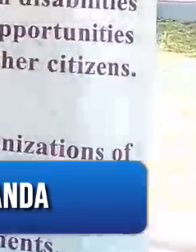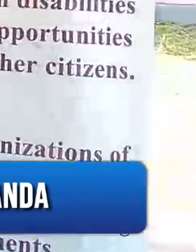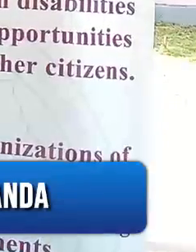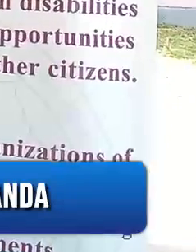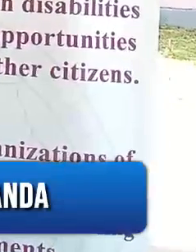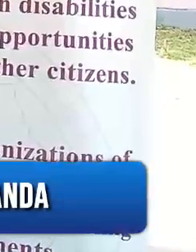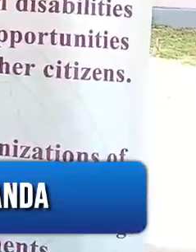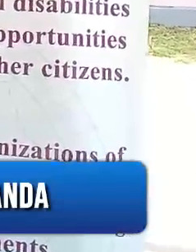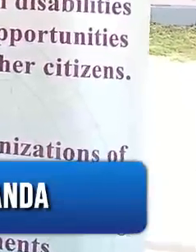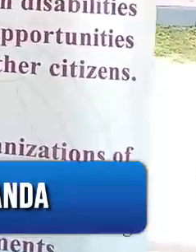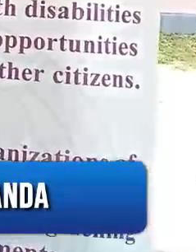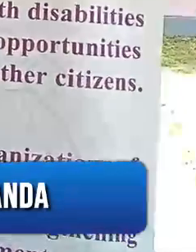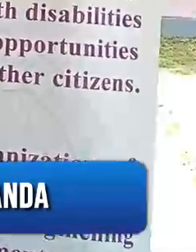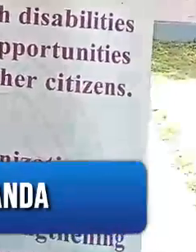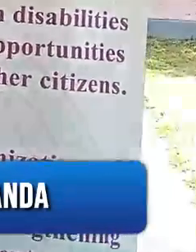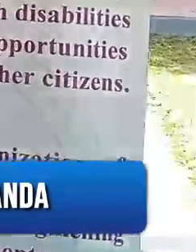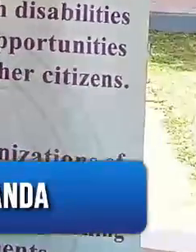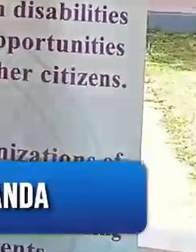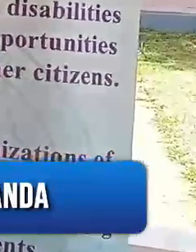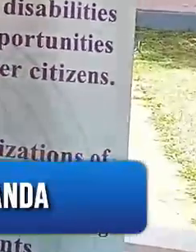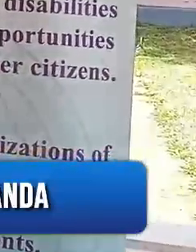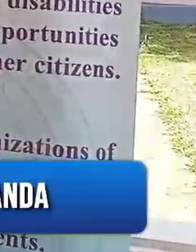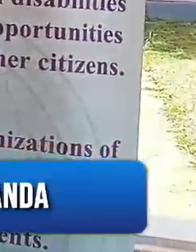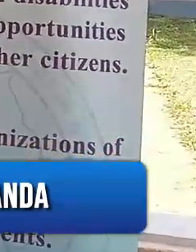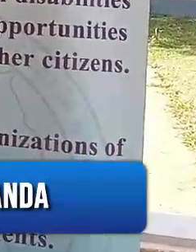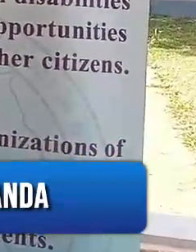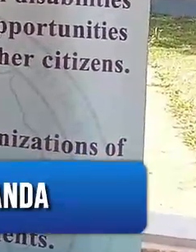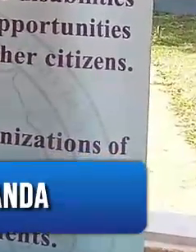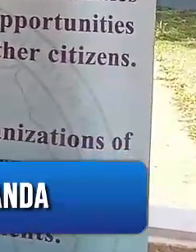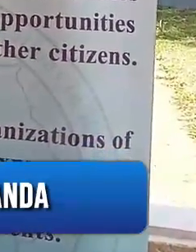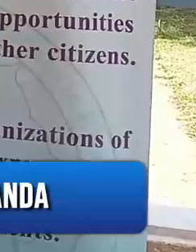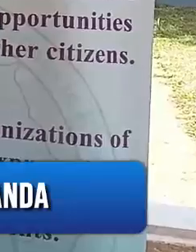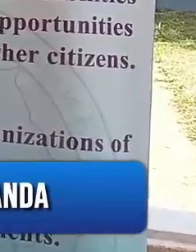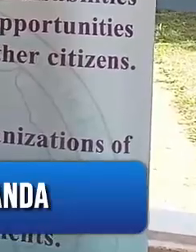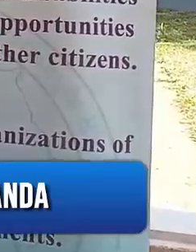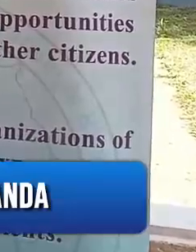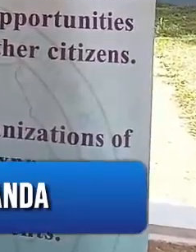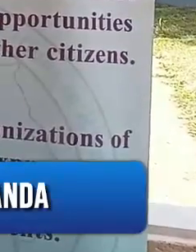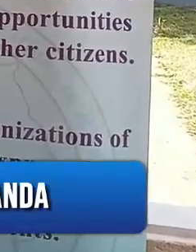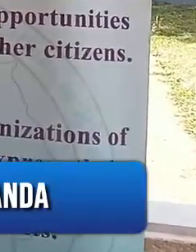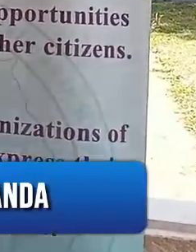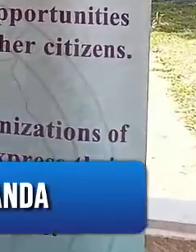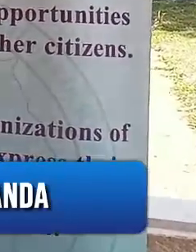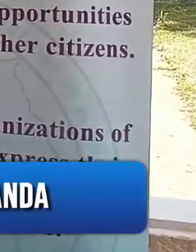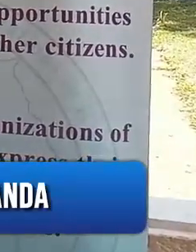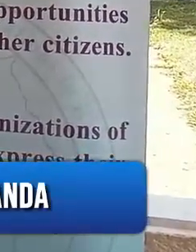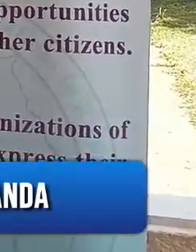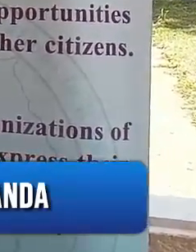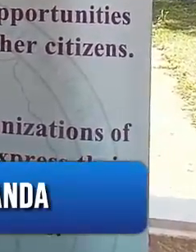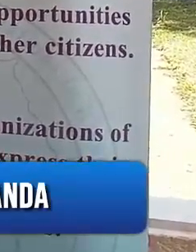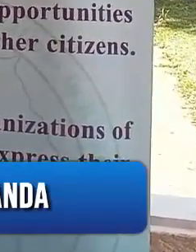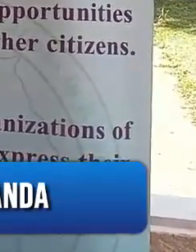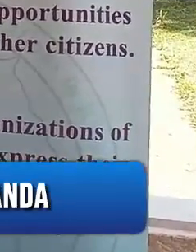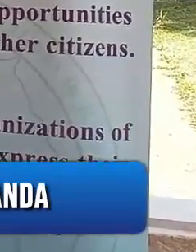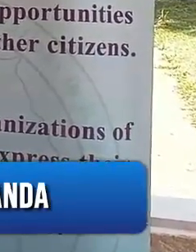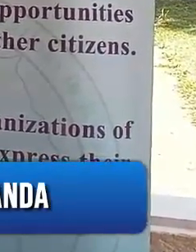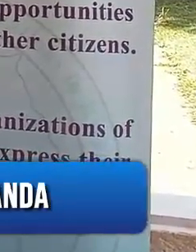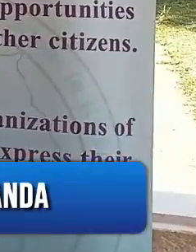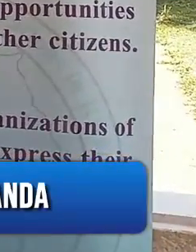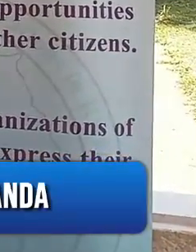Ubundi iyi gahunda ubukangurambaga bwajyaga bubira ku mashuri, tugatoranya amashuri atandukanye hirya no hino mu